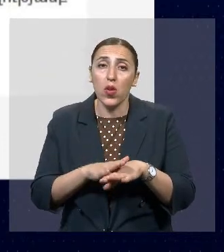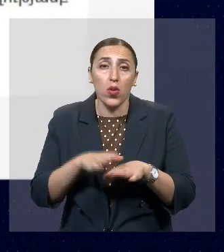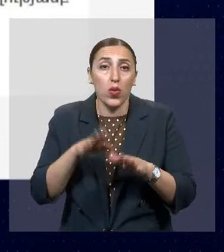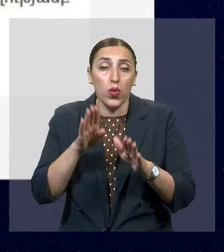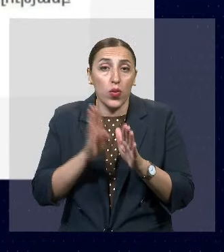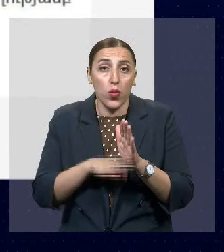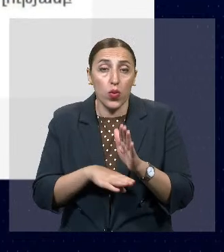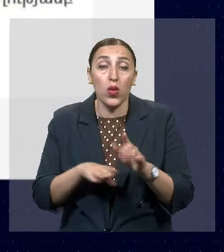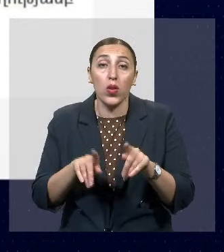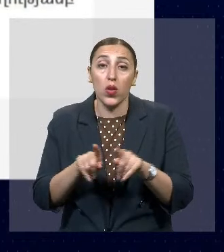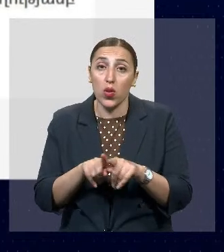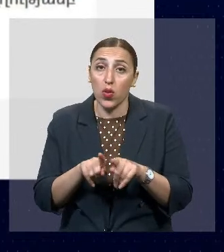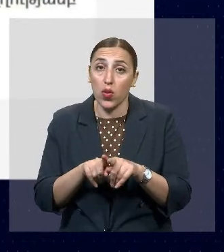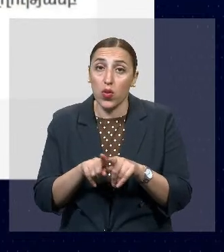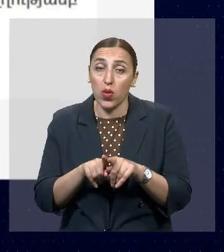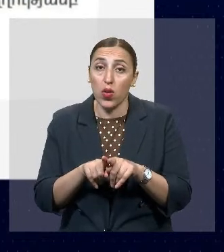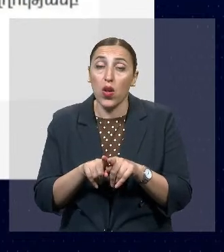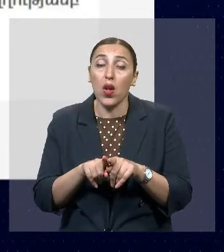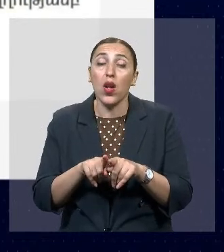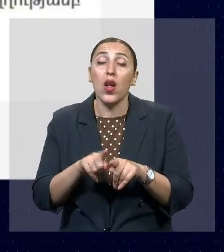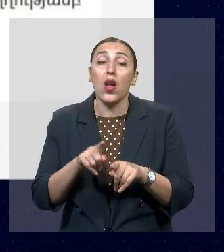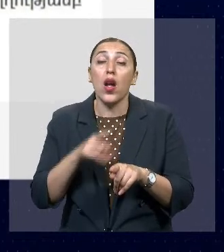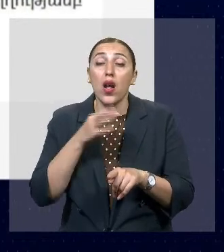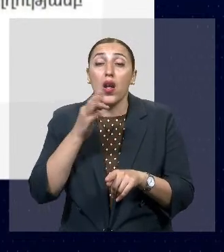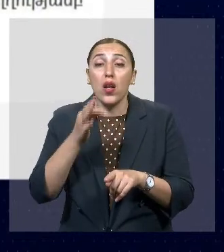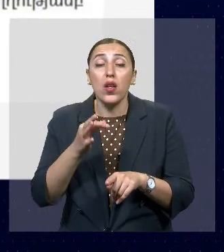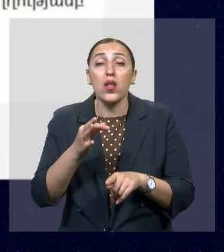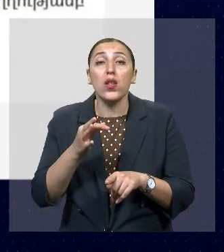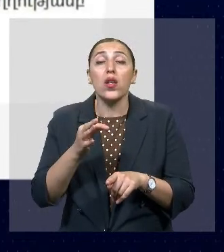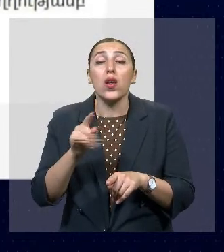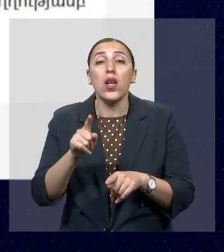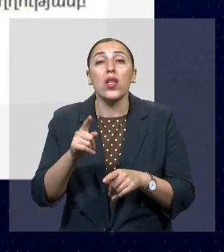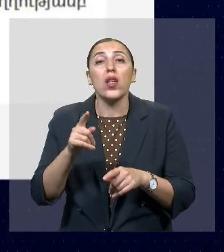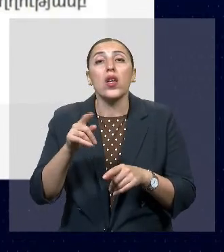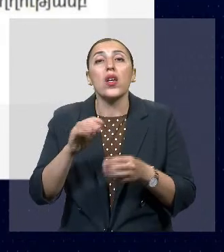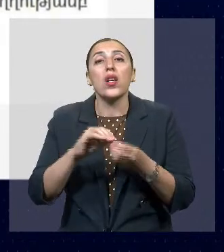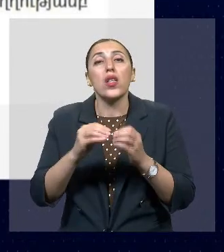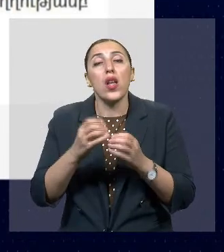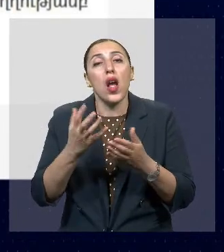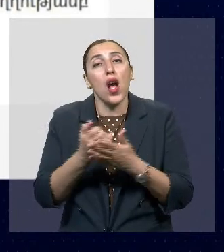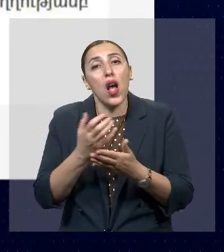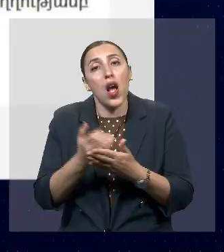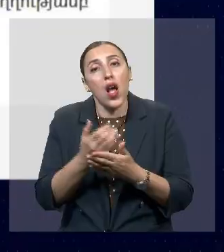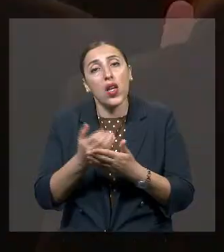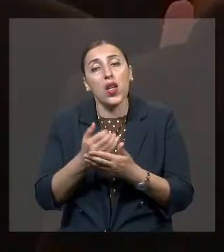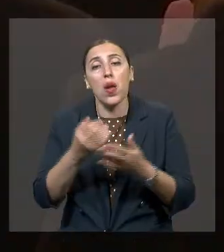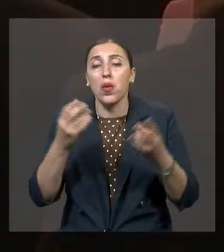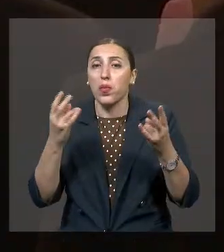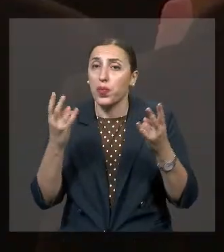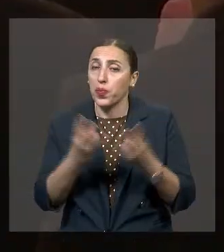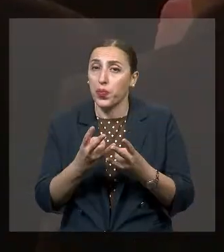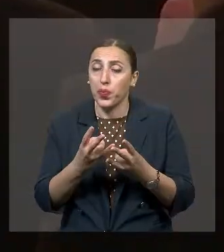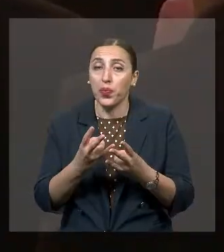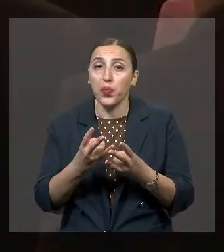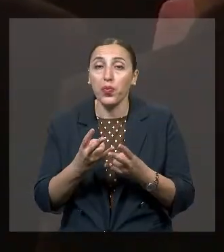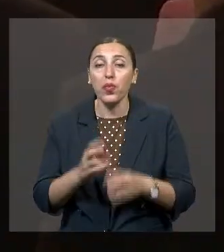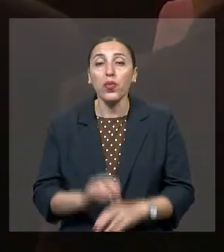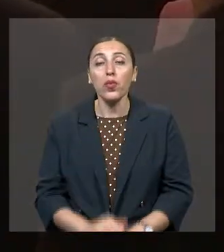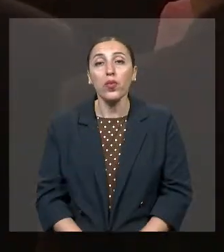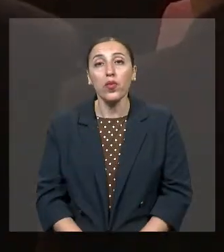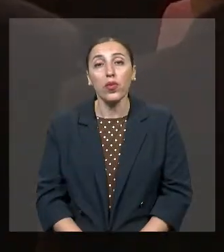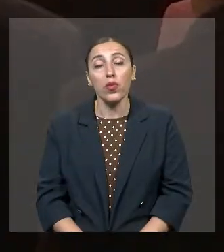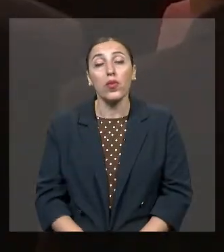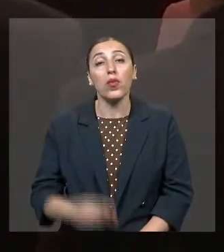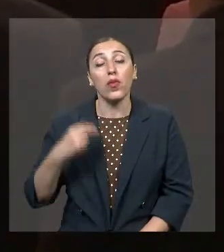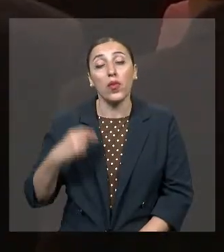օրեցօր խորացումն, ինչպես նաև շեշտել դրա հաղթահարմանն ու լուծմանն ուղված քայլերի անհրաժեշտությունը։ Այն, որ ինքը պատրաստվում է